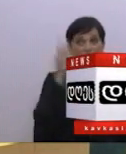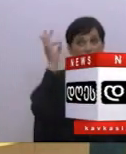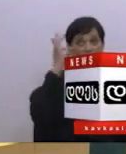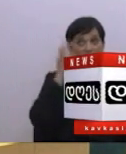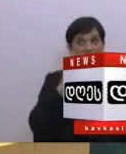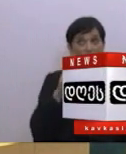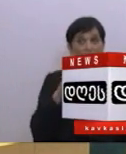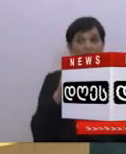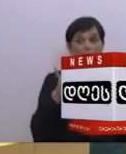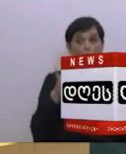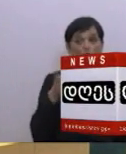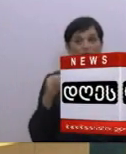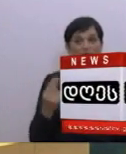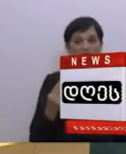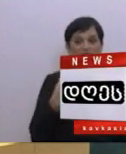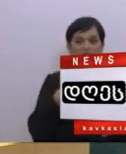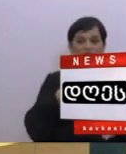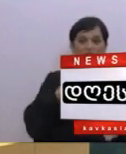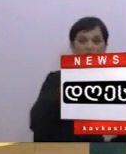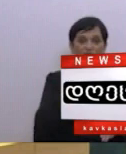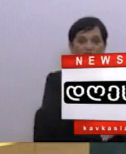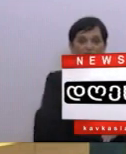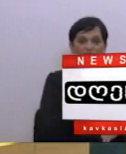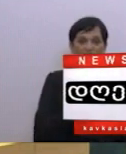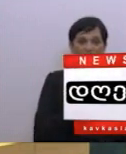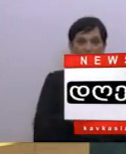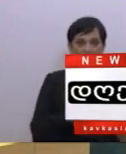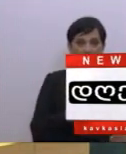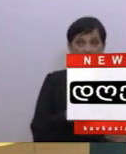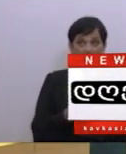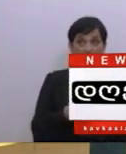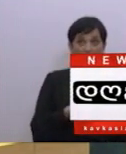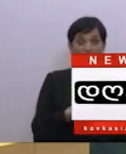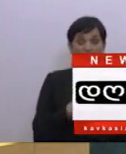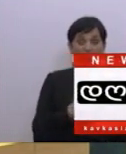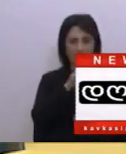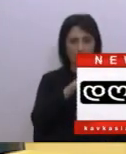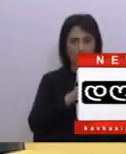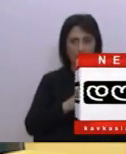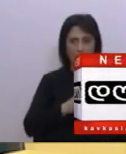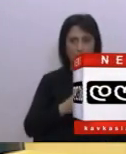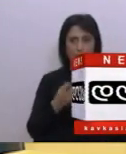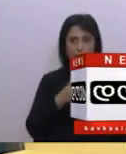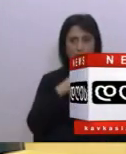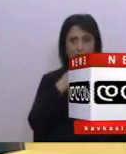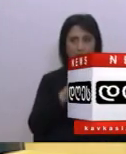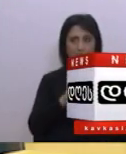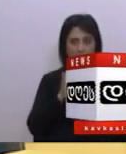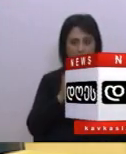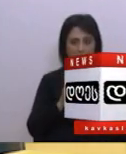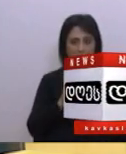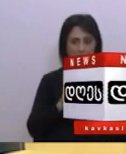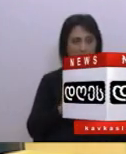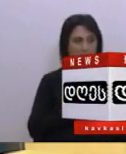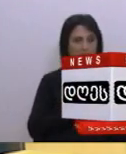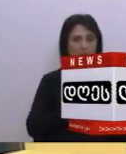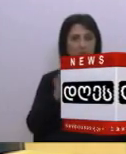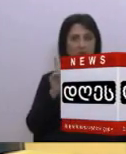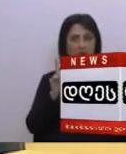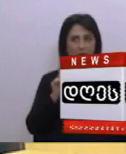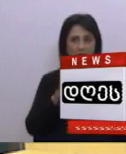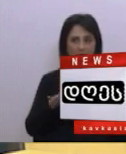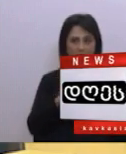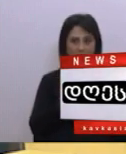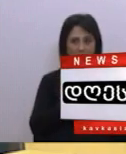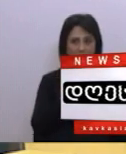Germaniashi neonatsebi, sakartveloshi natsebi. Ai saris realuri surati. Unde au tăcut arom martlat paradoxe biscuie ca n-a